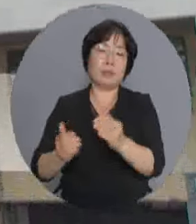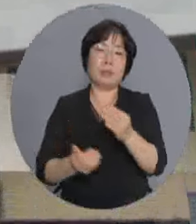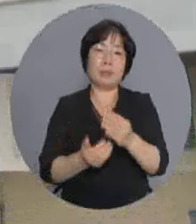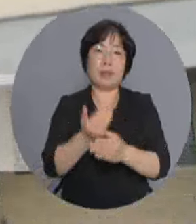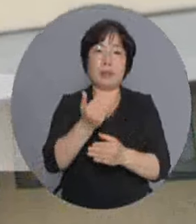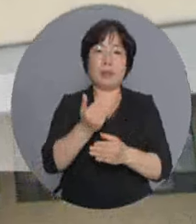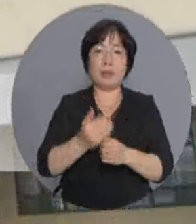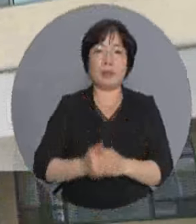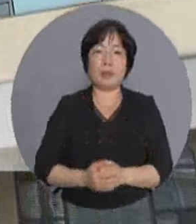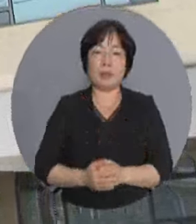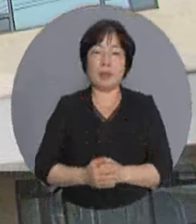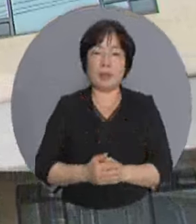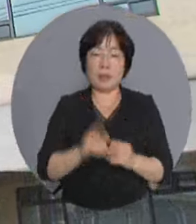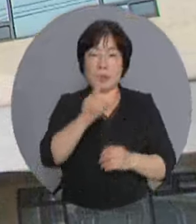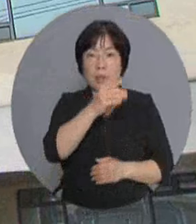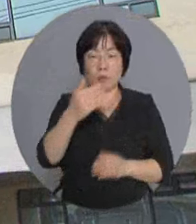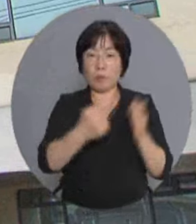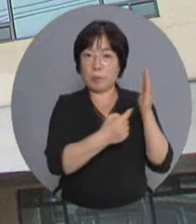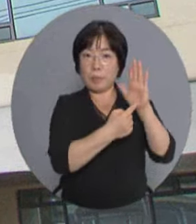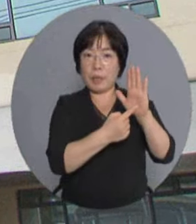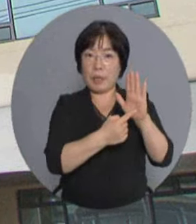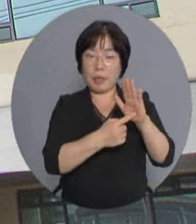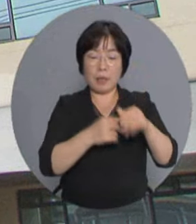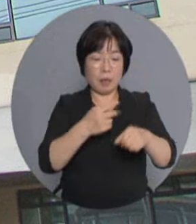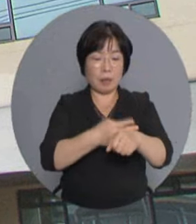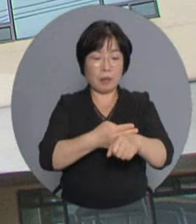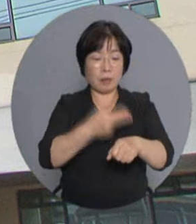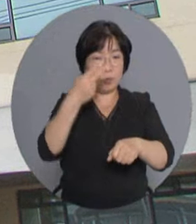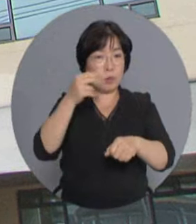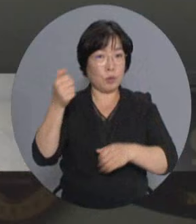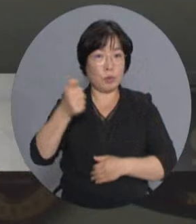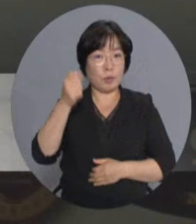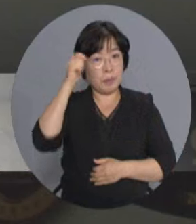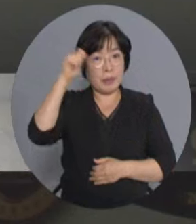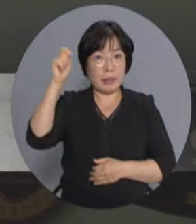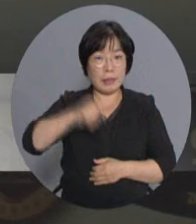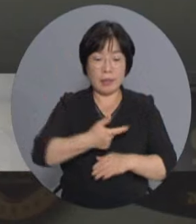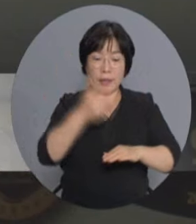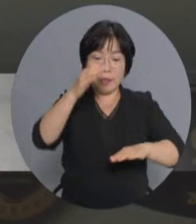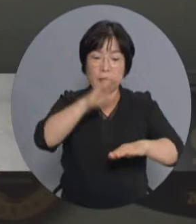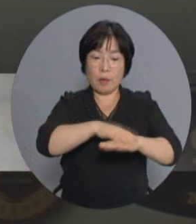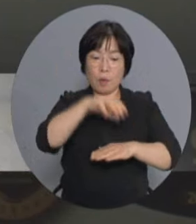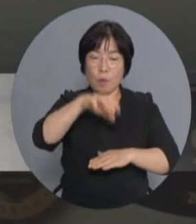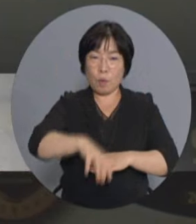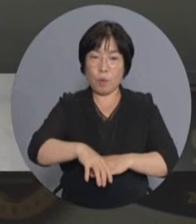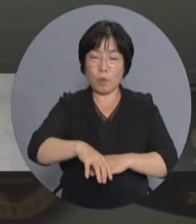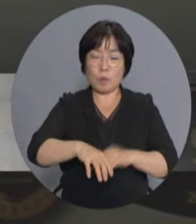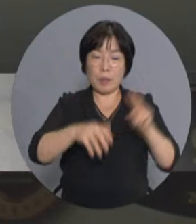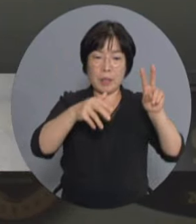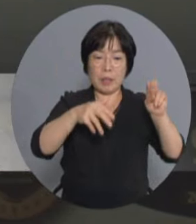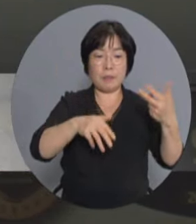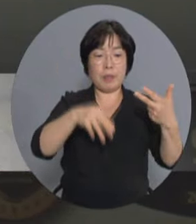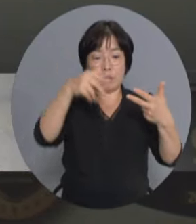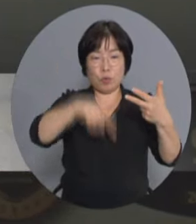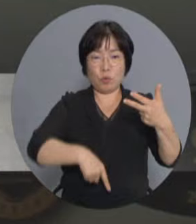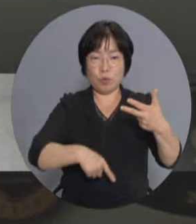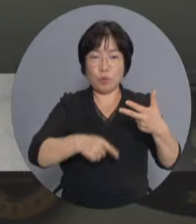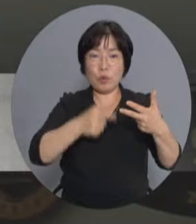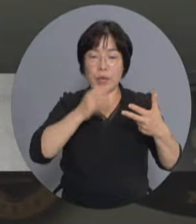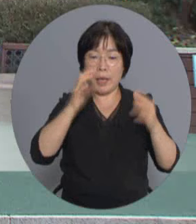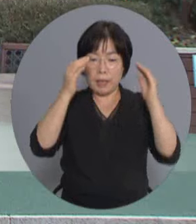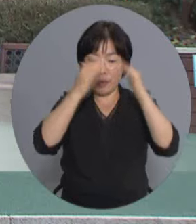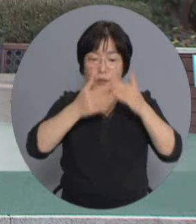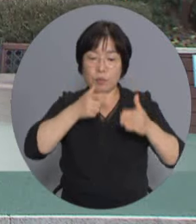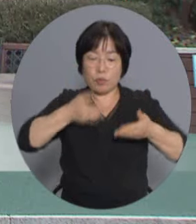발생했습니다. 소방당국에 따르면 오늘 오전 2시 50분 대전 유성구에서 28주 된 임신부의 양수가